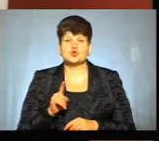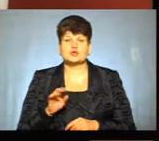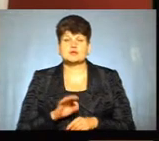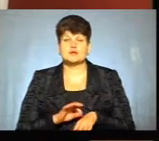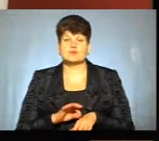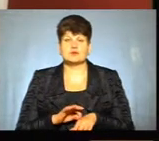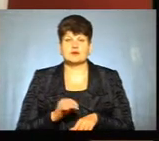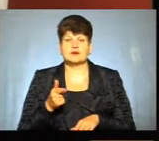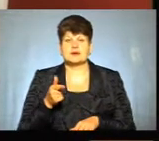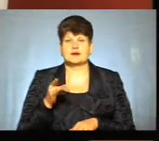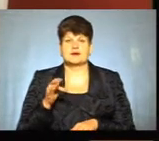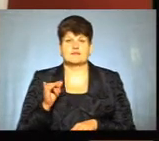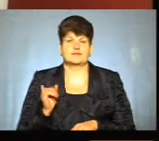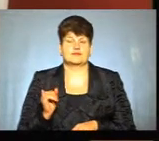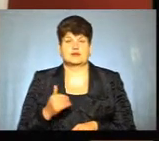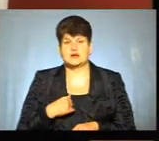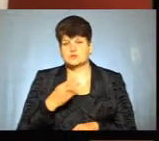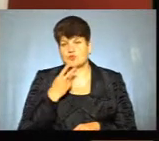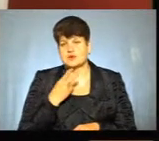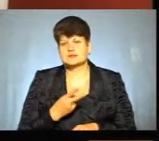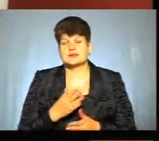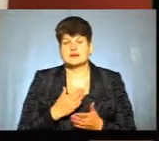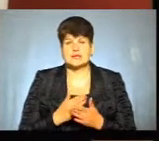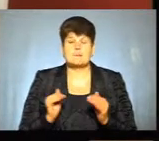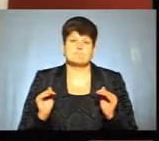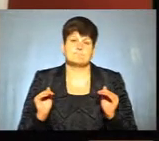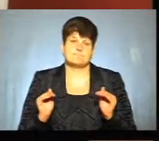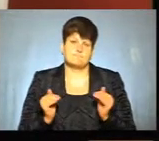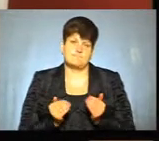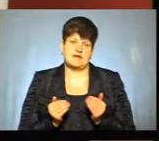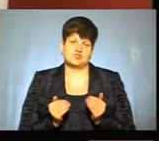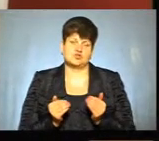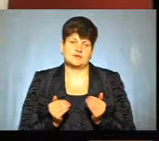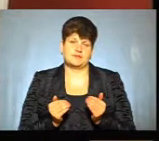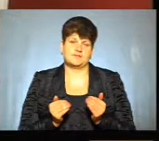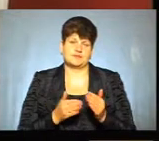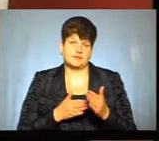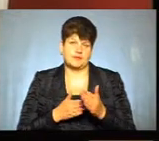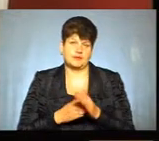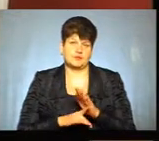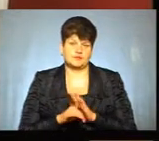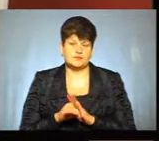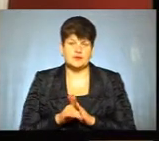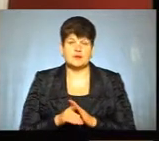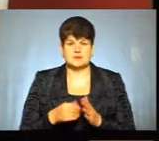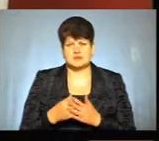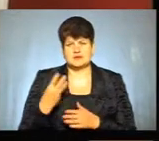захворюваності на гострі респіраторні. Наш показник є менше епідемічного порогу, також в